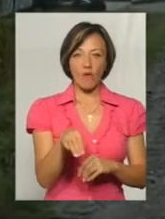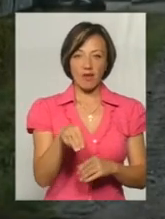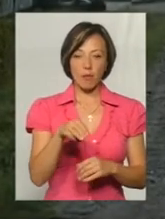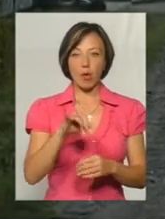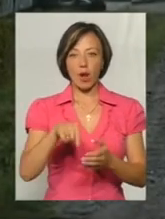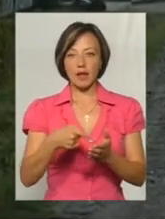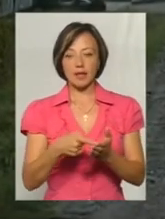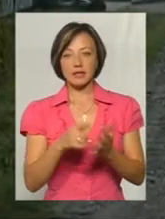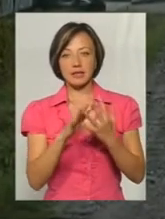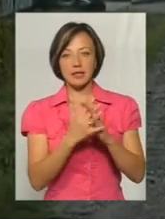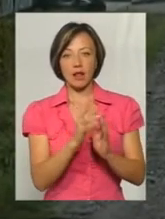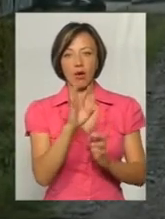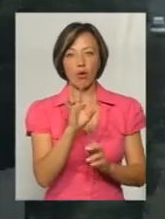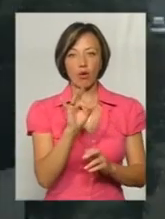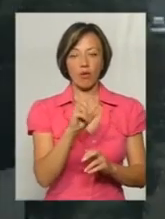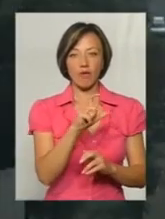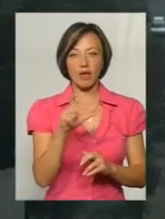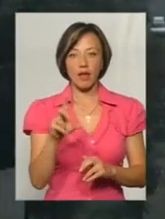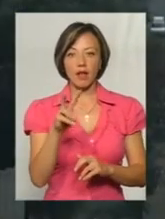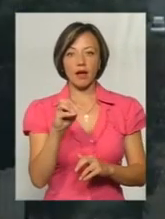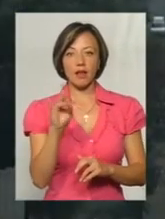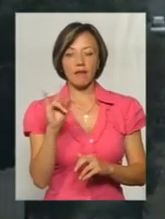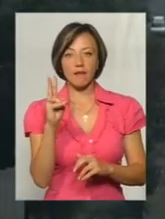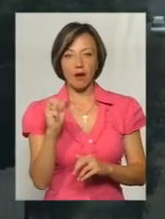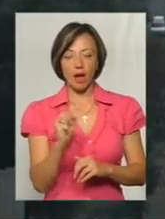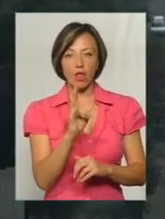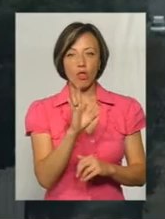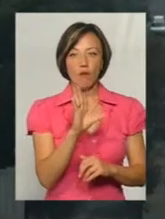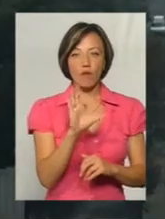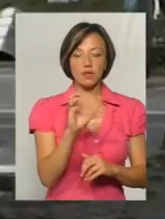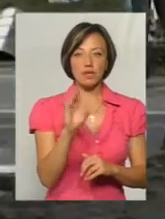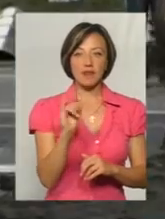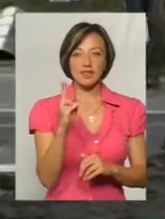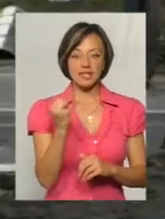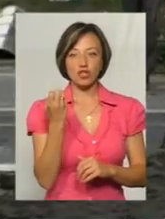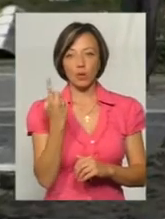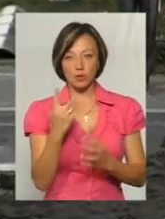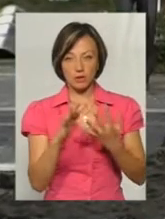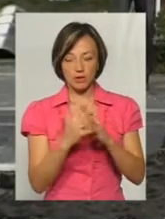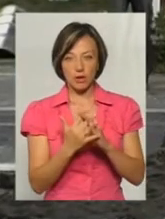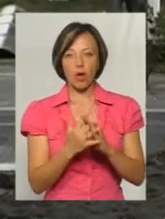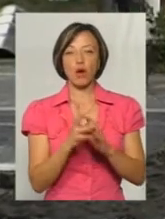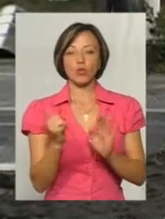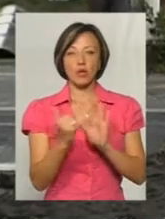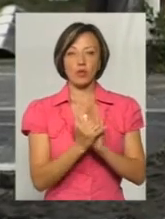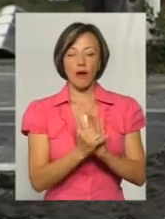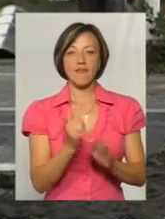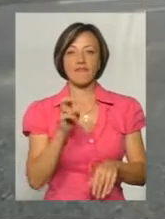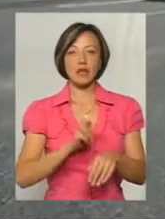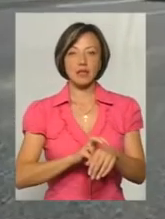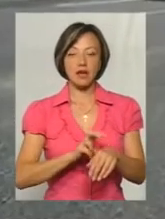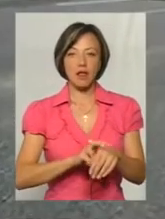села Коров'я, Михнівка, Новоставці, Кривовілька. На території району встановлено ветеринарно-поліцейські пости